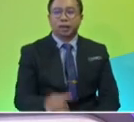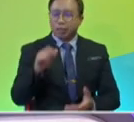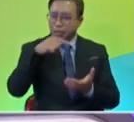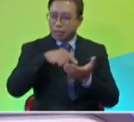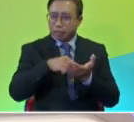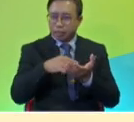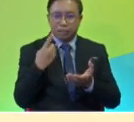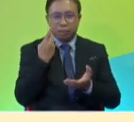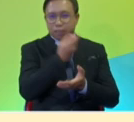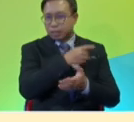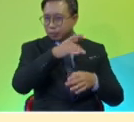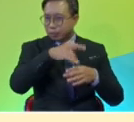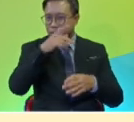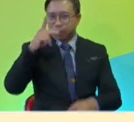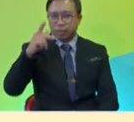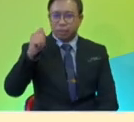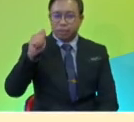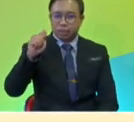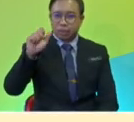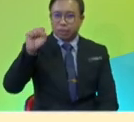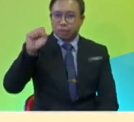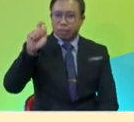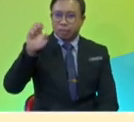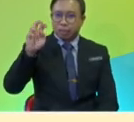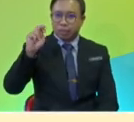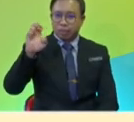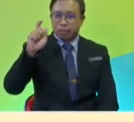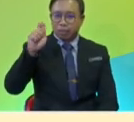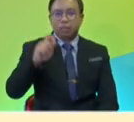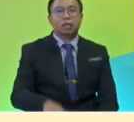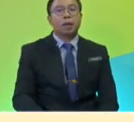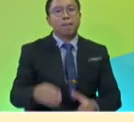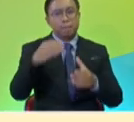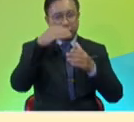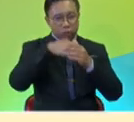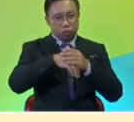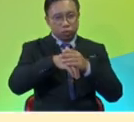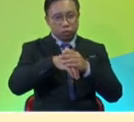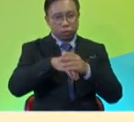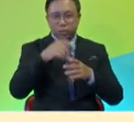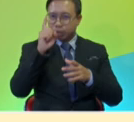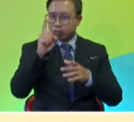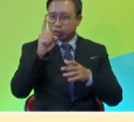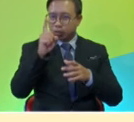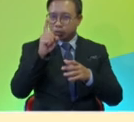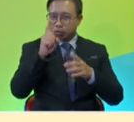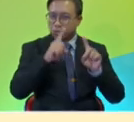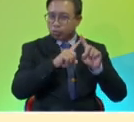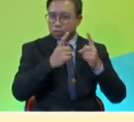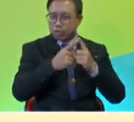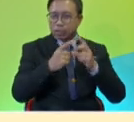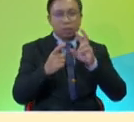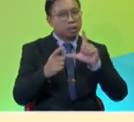ialah castternet cara dia dia ada getak kat sini kita masukkan a satu jari belah kiri atau belah kanan tak ada